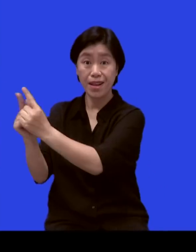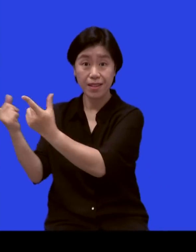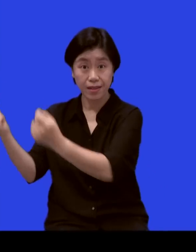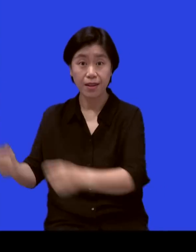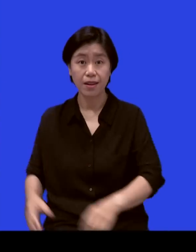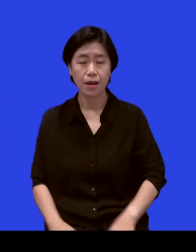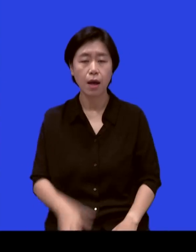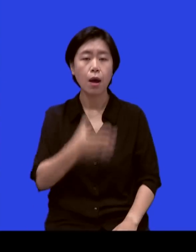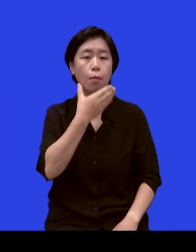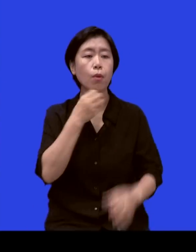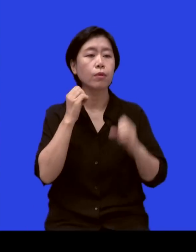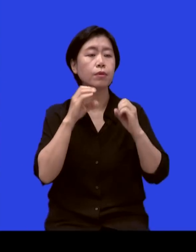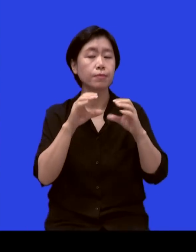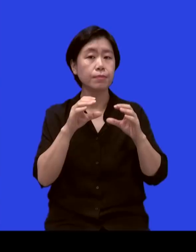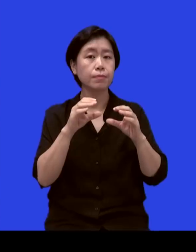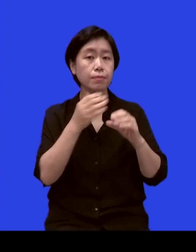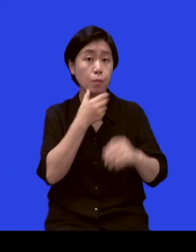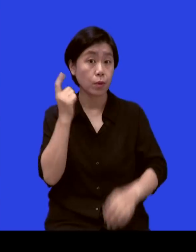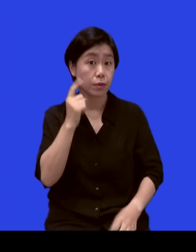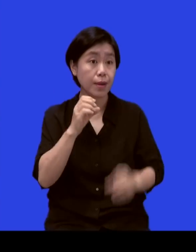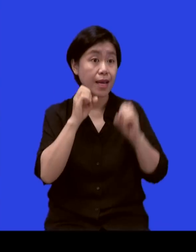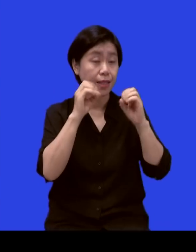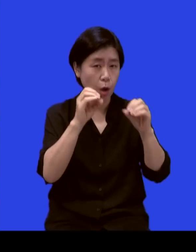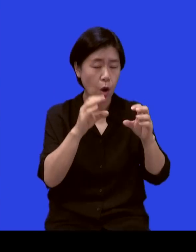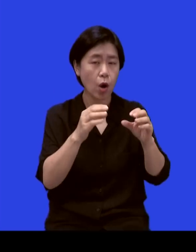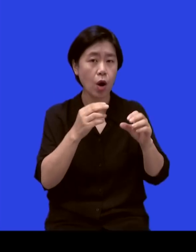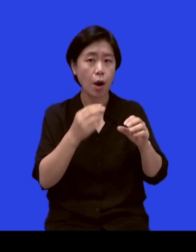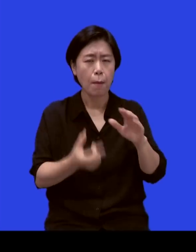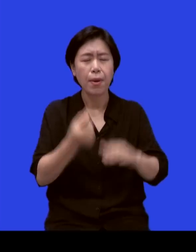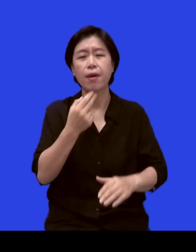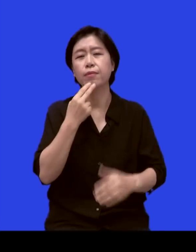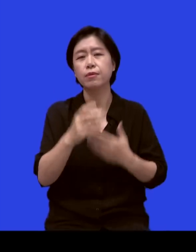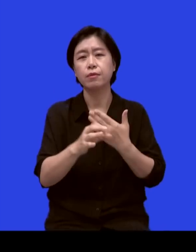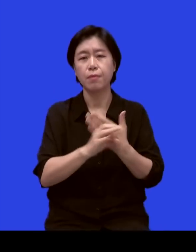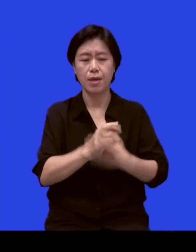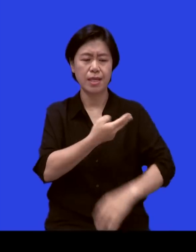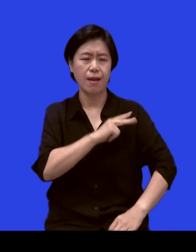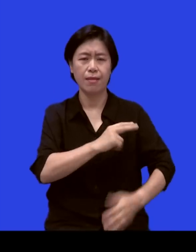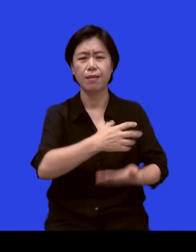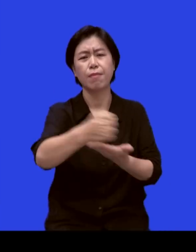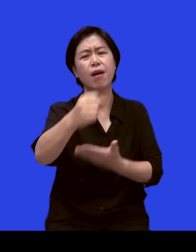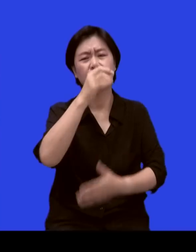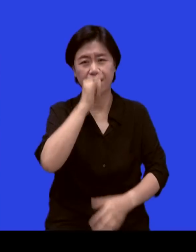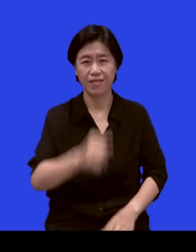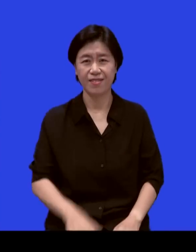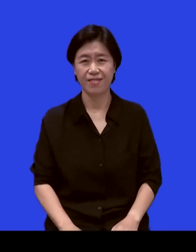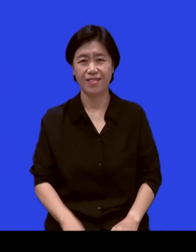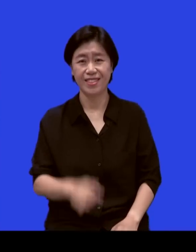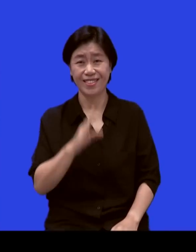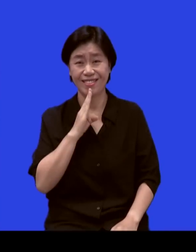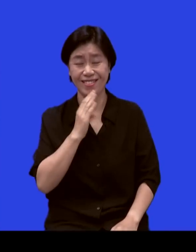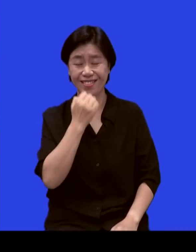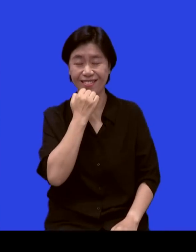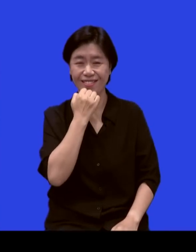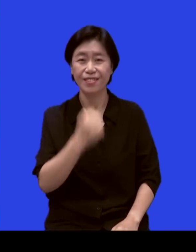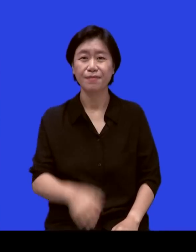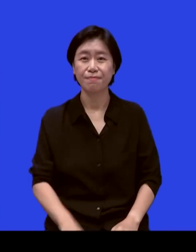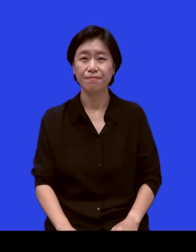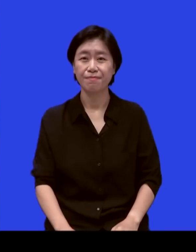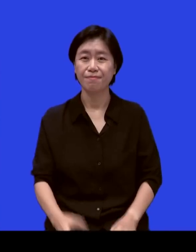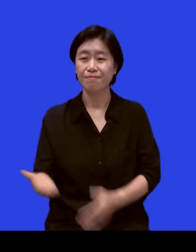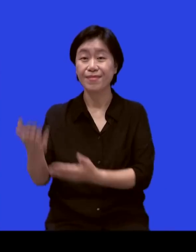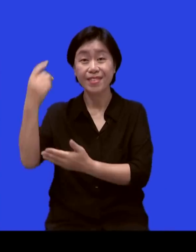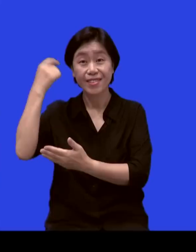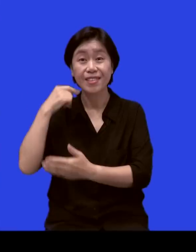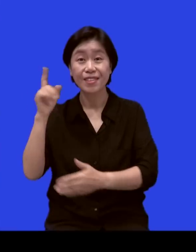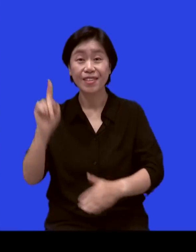가서 대시해라. 네. 저는 그렇게 오늘 좀. 예, 전도의 대시를 해라. 네, 거기 마무리가 그렇게 잘 될지 모르겠지만. 네. 자, 우리 애들자매 어떻게